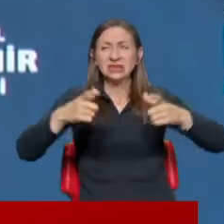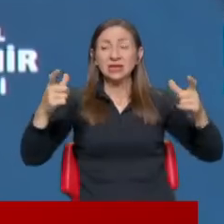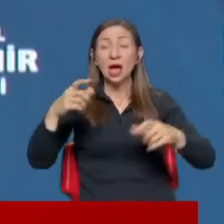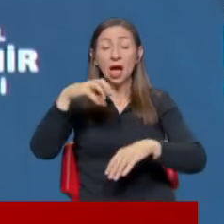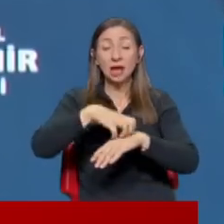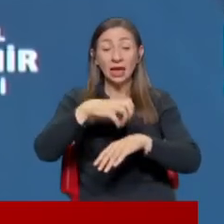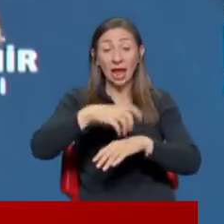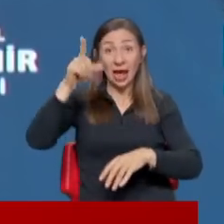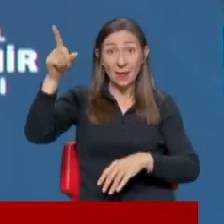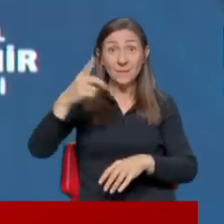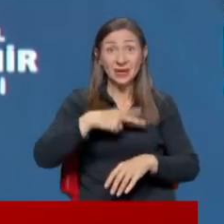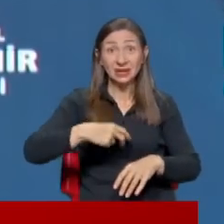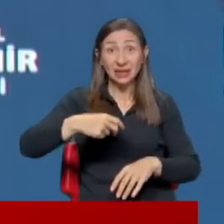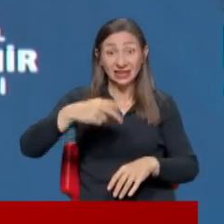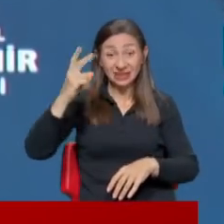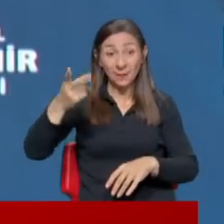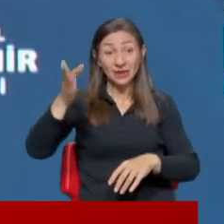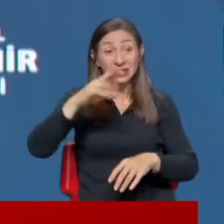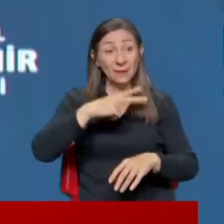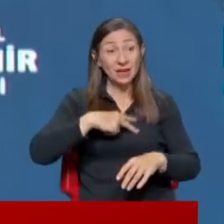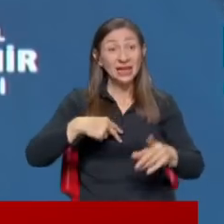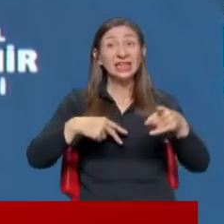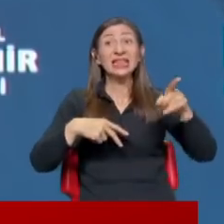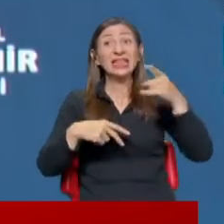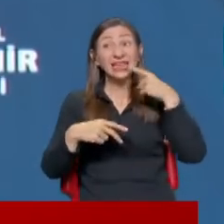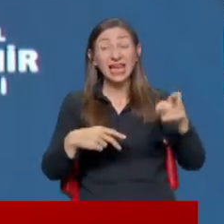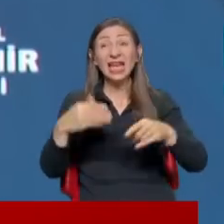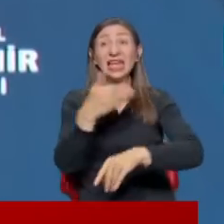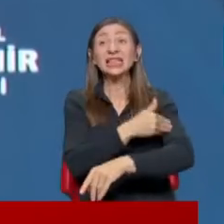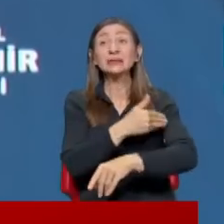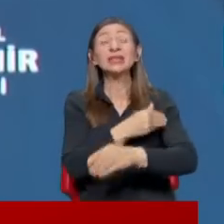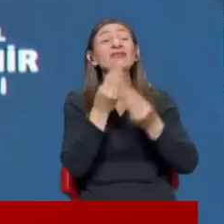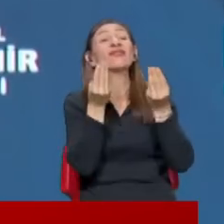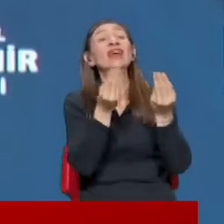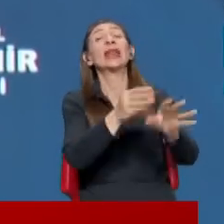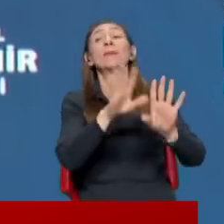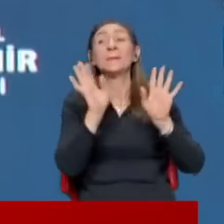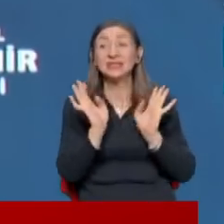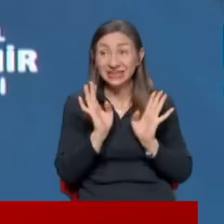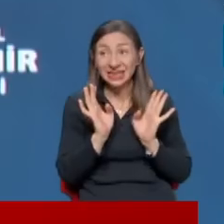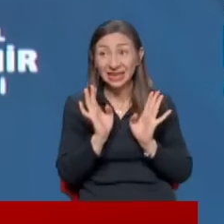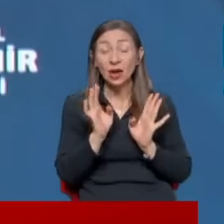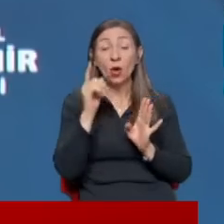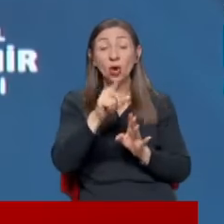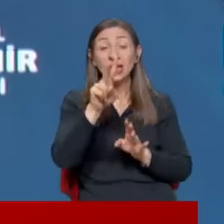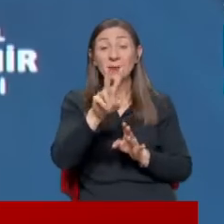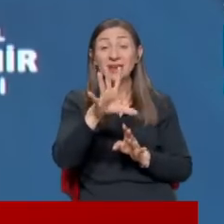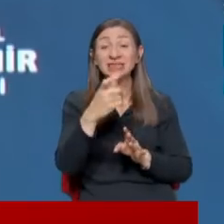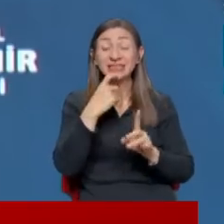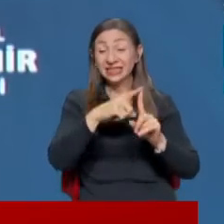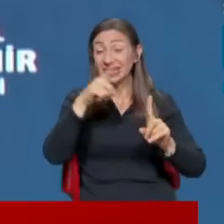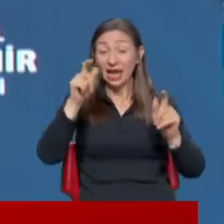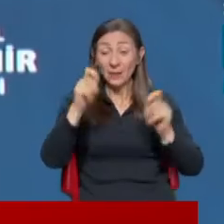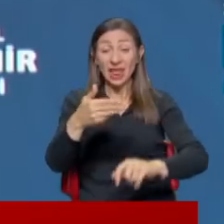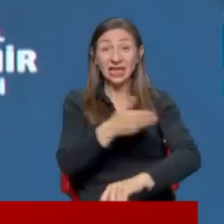Adalar Belediyesi başka bir partiden belediye diye hizmet edilmemesi ve o 25 yılda